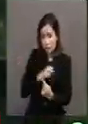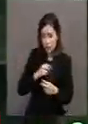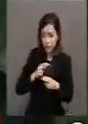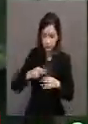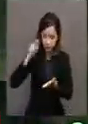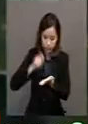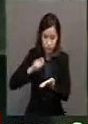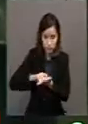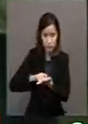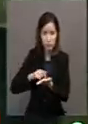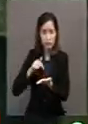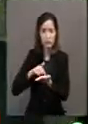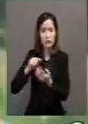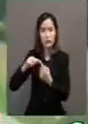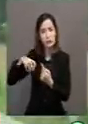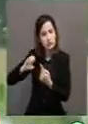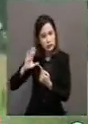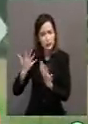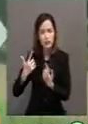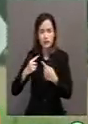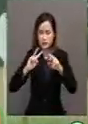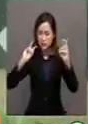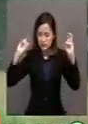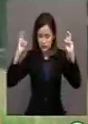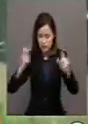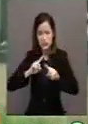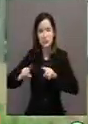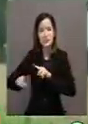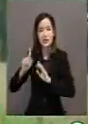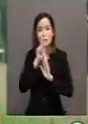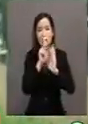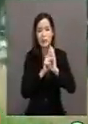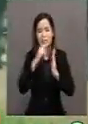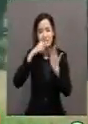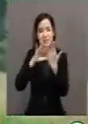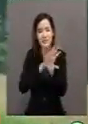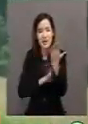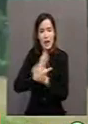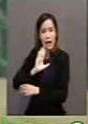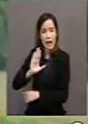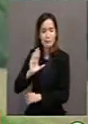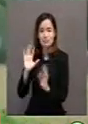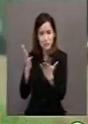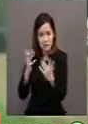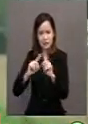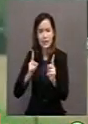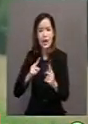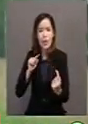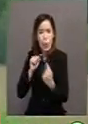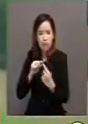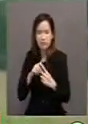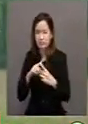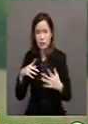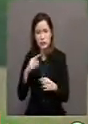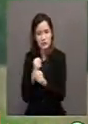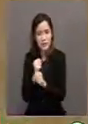ทะเบียนเพราะว่าหลายเรื่องฮะที่ประเทศไทยจริงๆแล้วตามกฎหมายก็ไม่ได้ห้ามแต่ว่าตามความเหมาะสมบางทีมันก็ไม่ควรทำแบบนี้ก็มีเหมือน